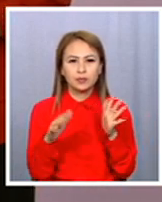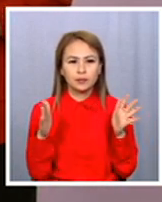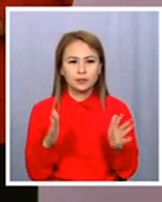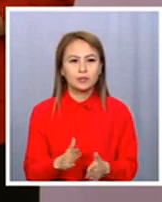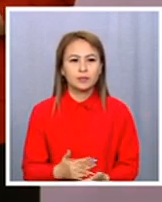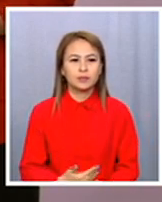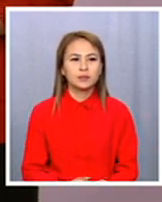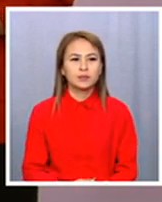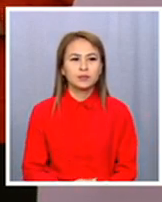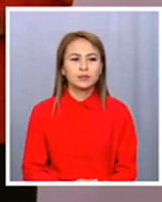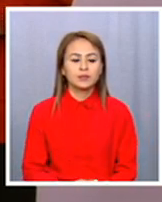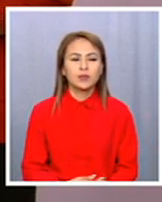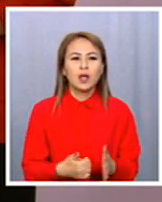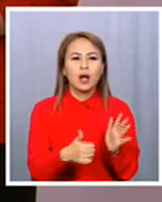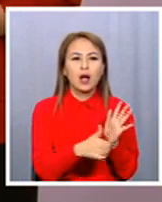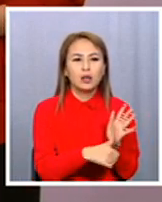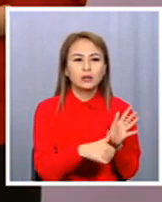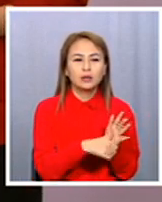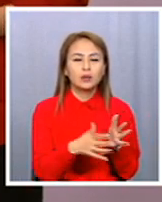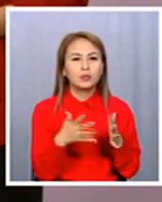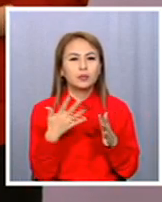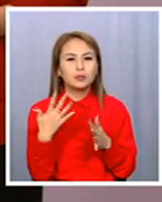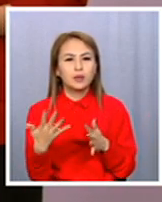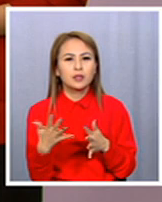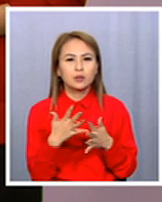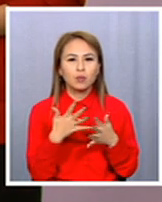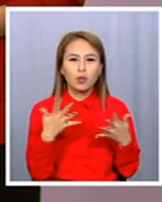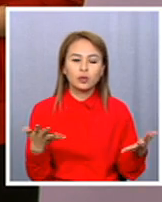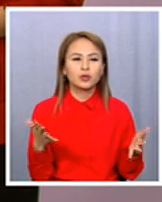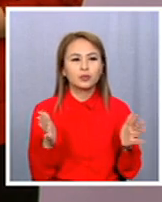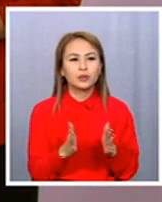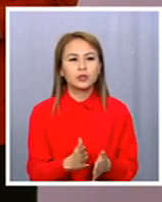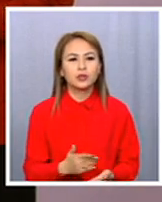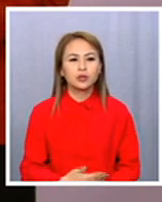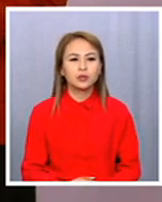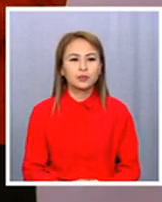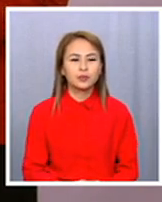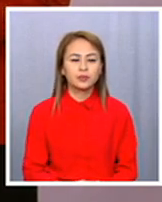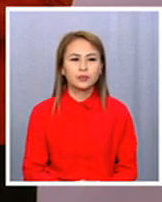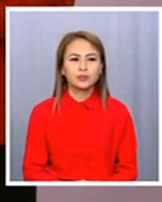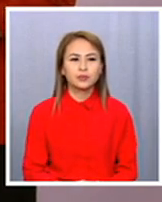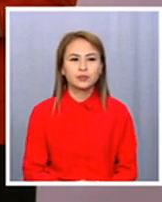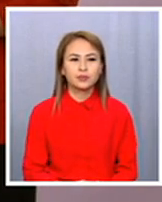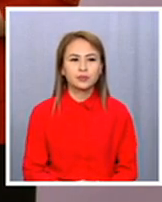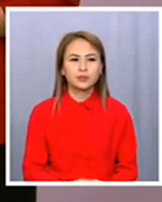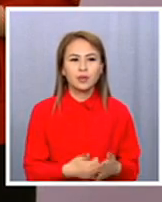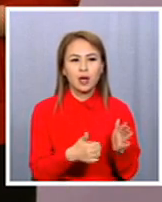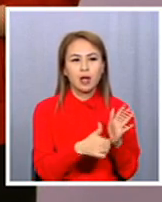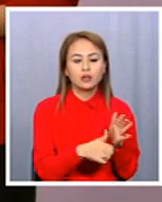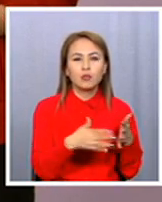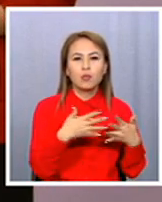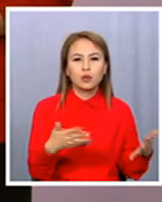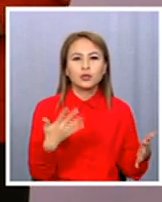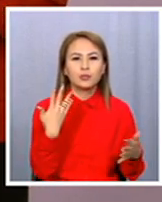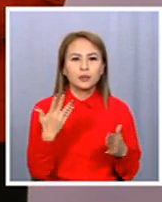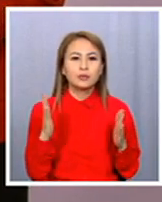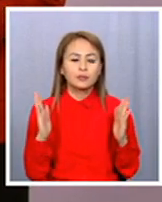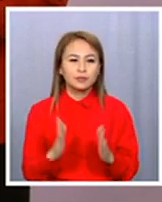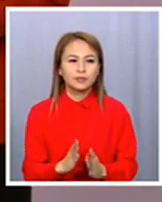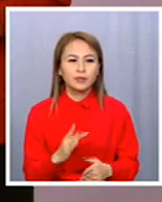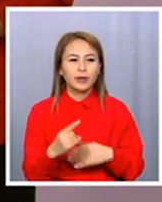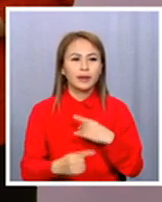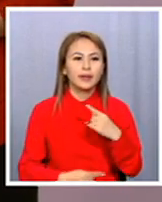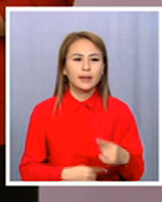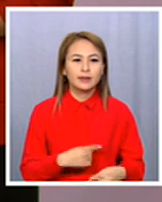Келесі, 6 5-тен артық па әлде кем бе? Дұрыс жауап тексерейік. 6 5-тен артық. Келесі енді